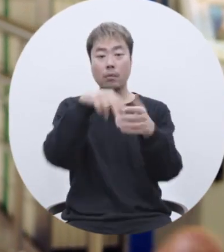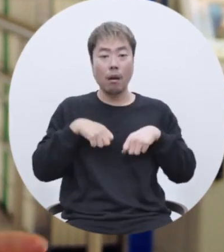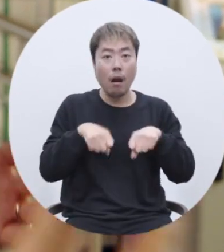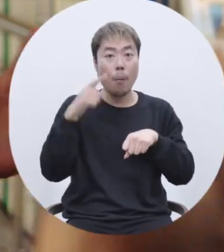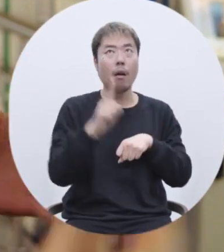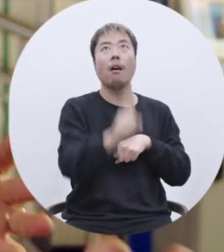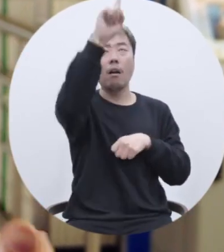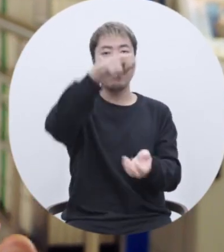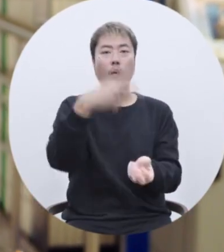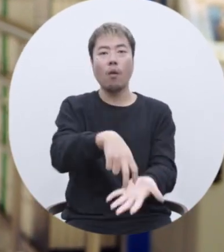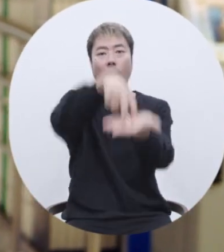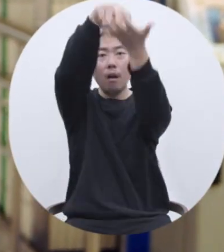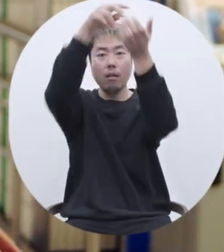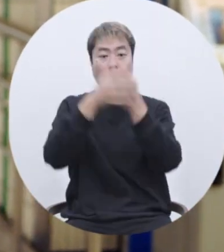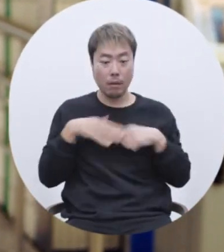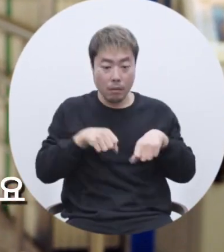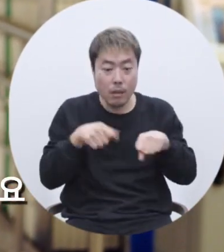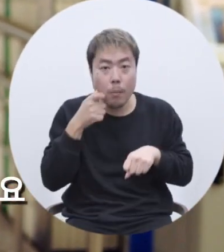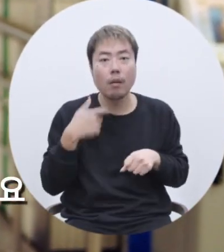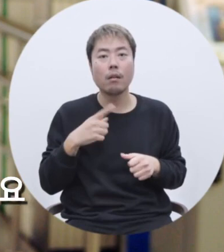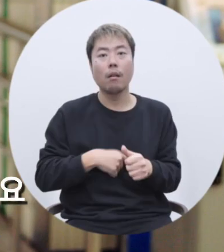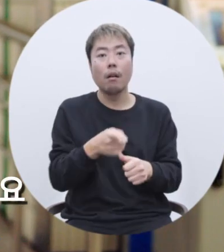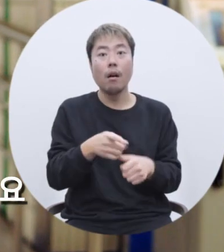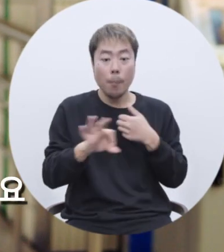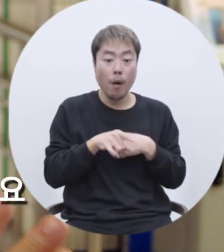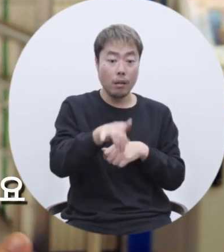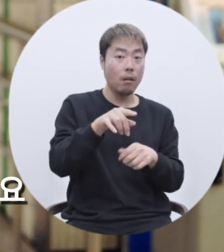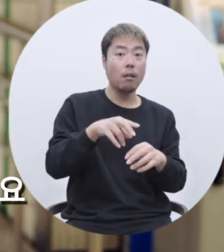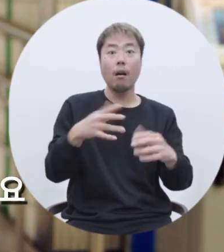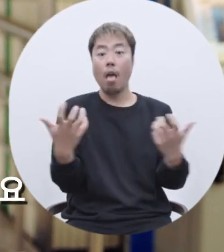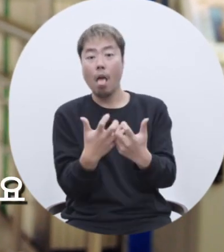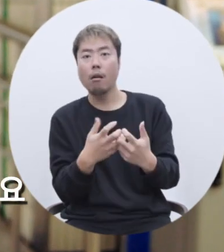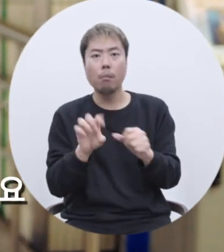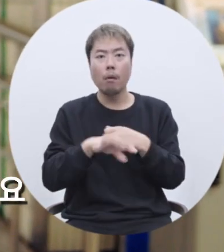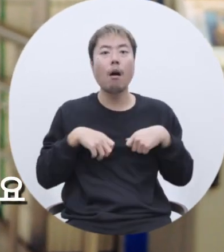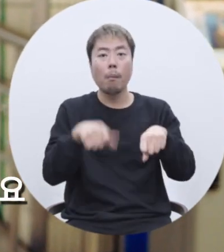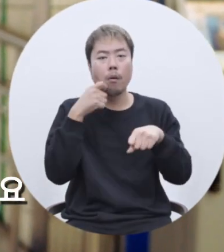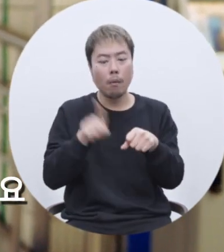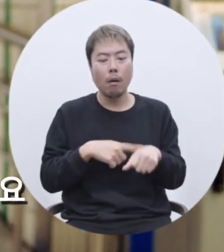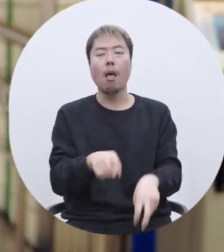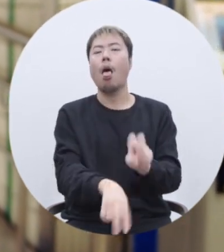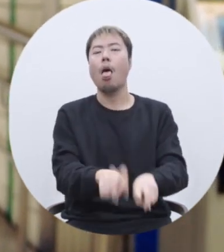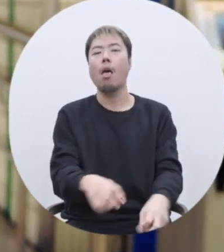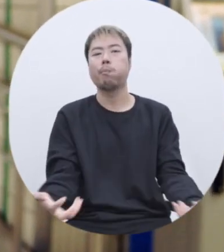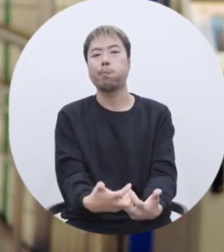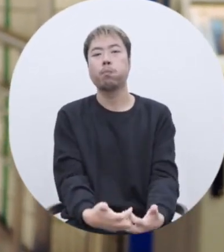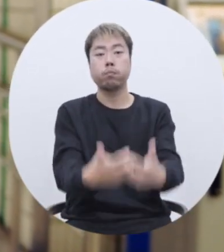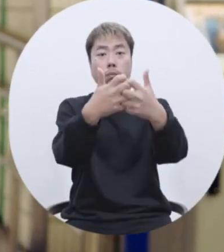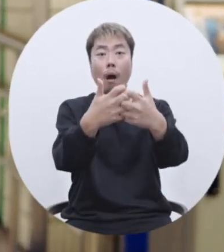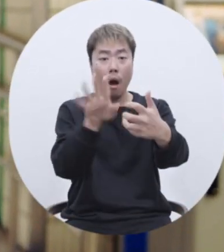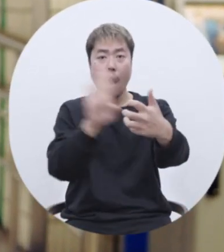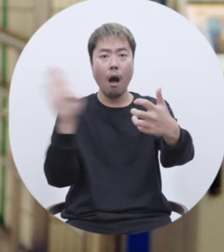벌써 사람들이 많이 타 있을 수도 있잖아요. 그러면 이 유모차만큼 공간이 확보되지 않으면 타질 못해요. 그럼 계속 기다려야 되는